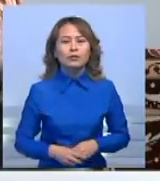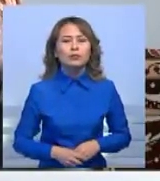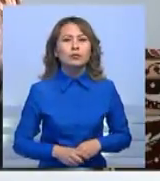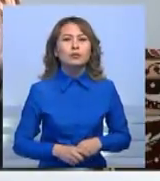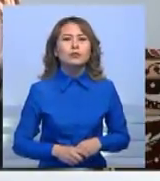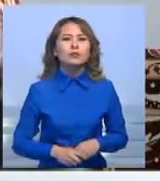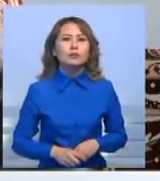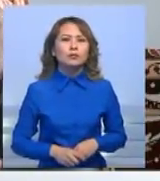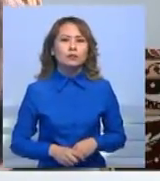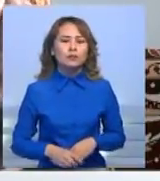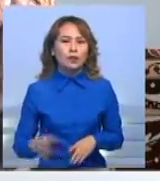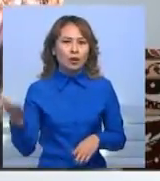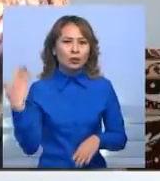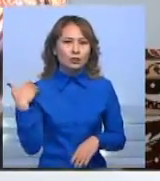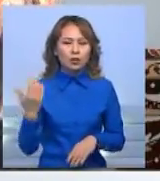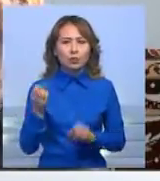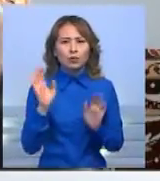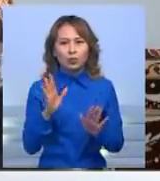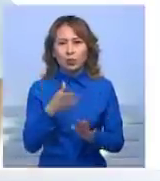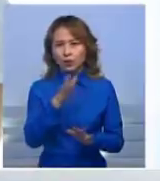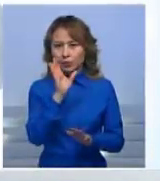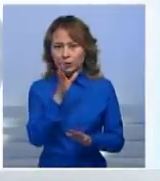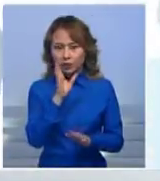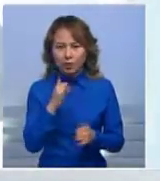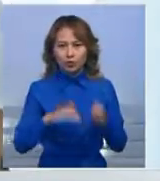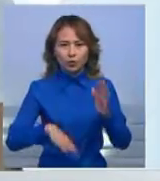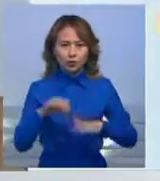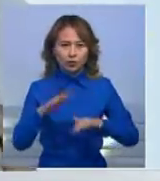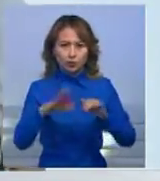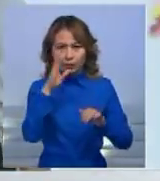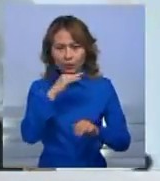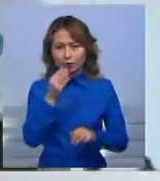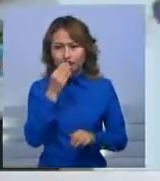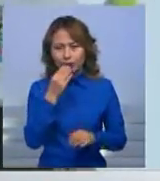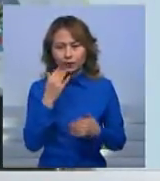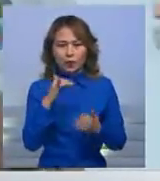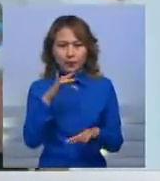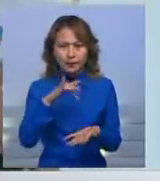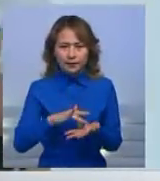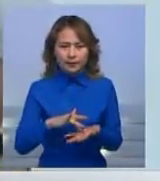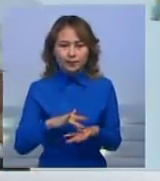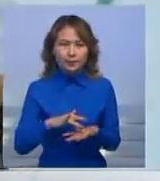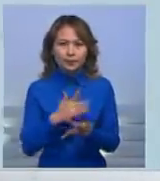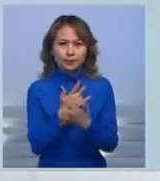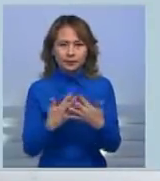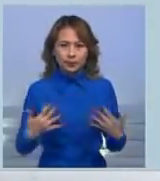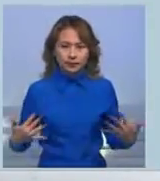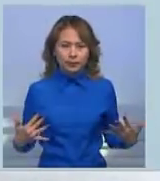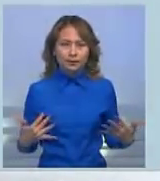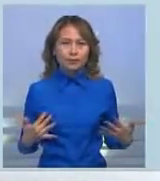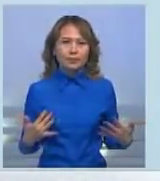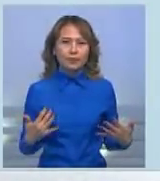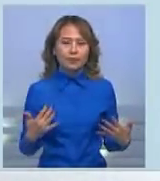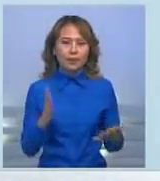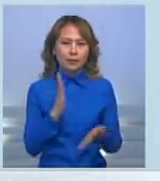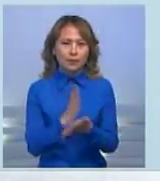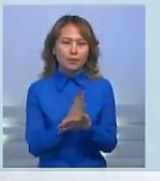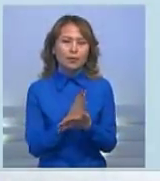қолымен алып, бұрын бутылкамен ішетін еді ғой. Ал енді мына біздің орталықта деген неше түрлі диагнозбен балдар бар.